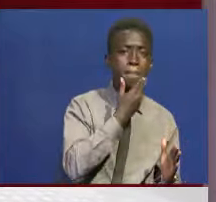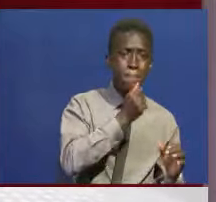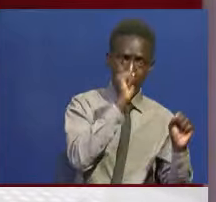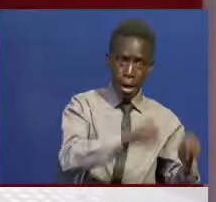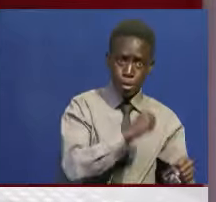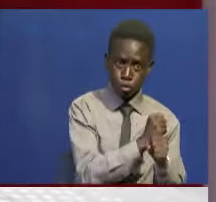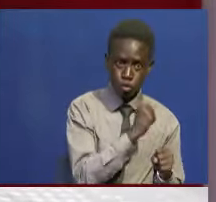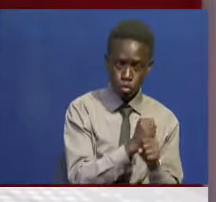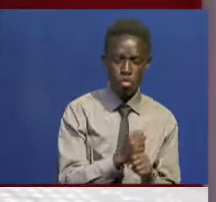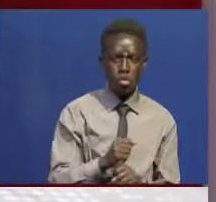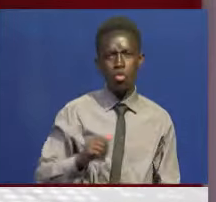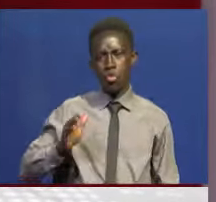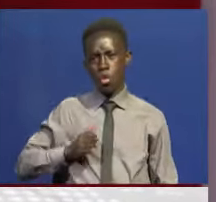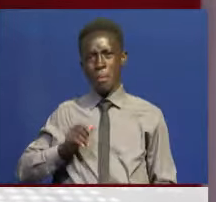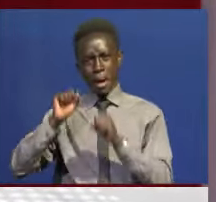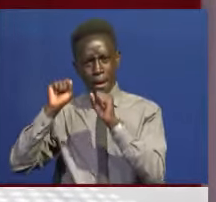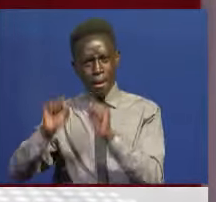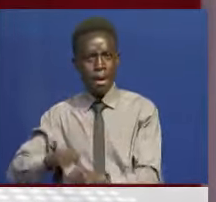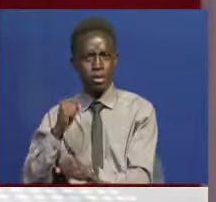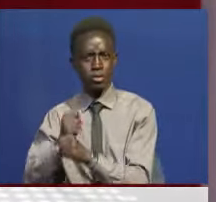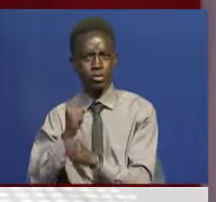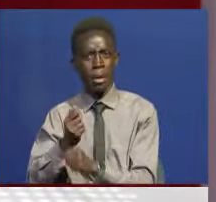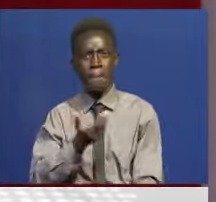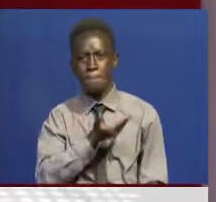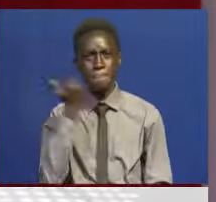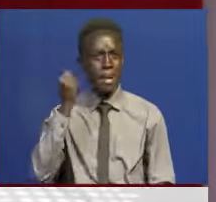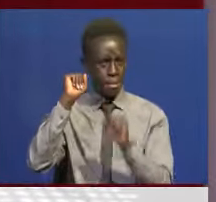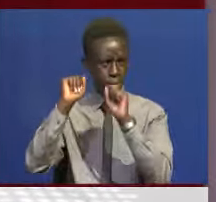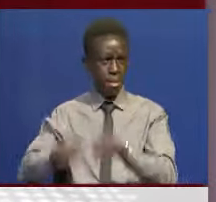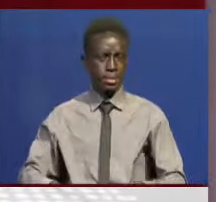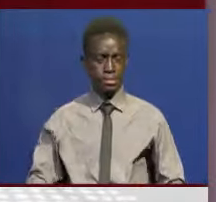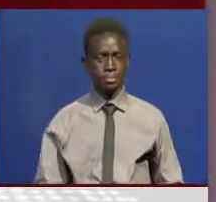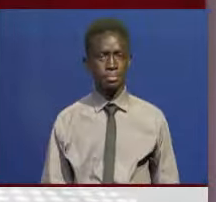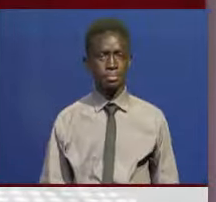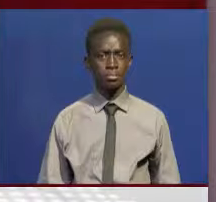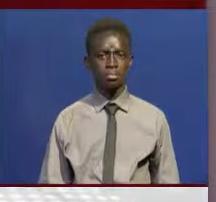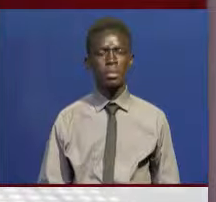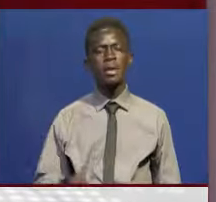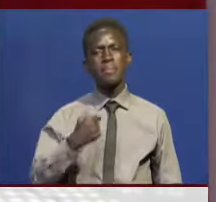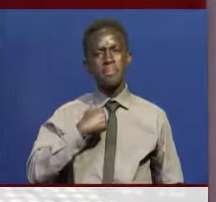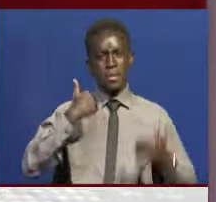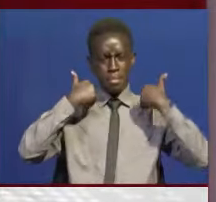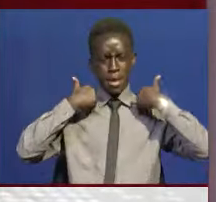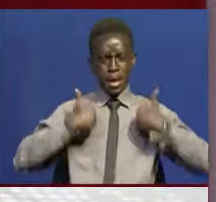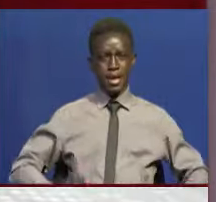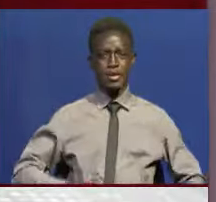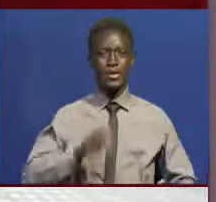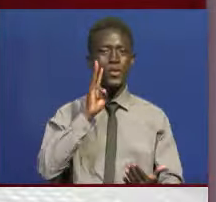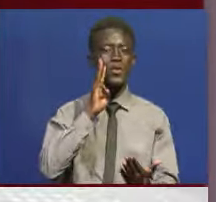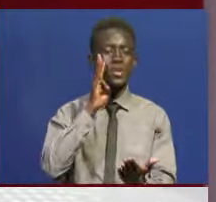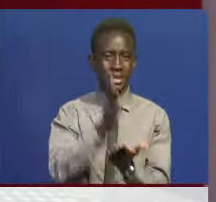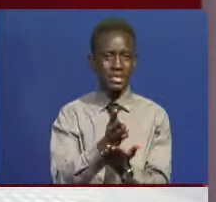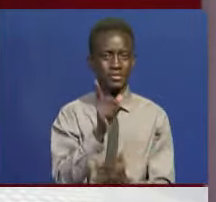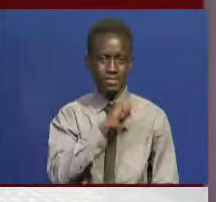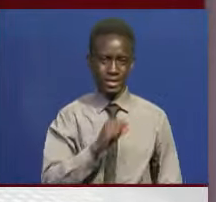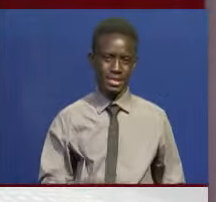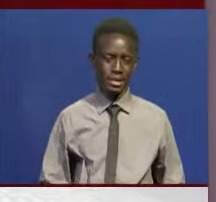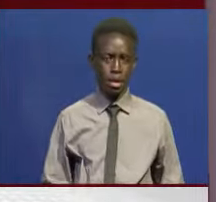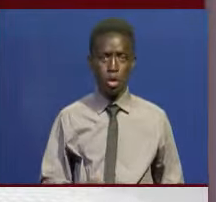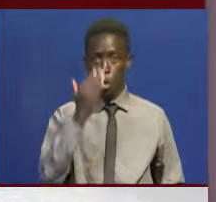better. Na mimi ni shahidi, kwa sababu baraza letu la